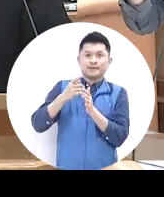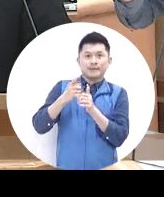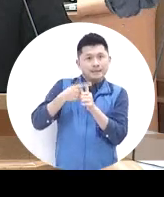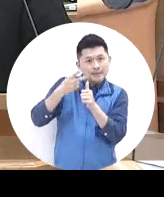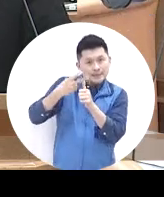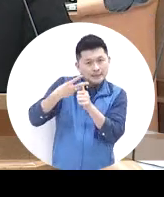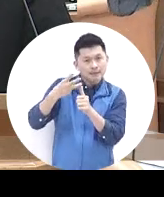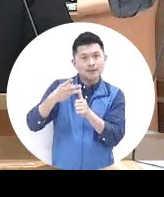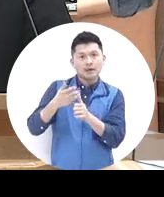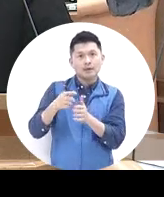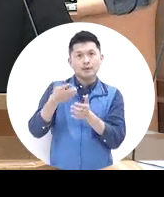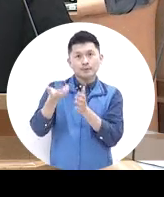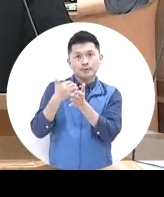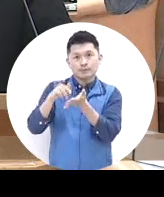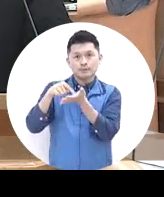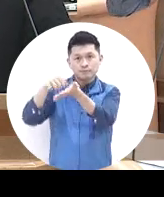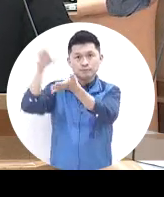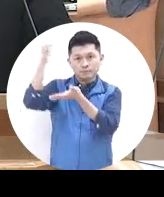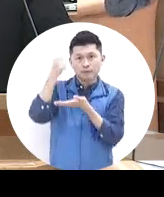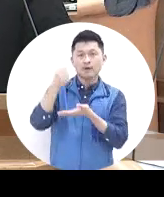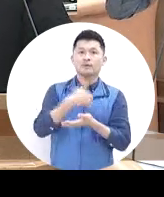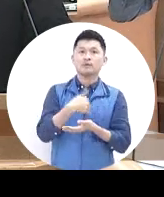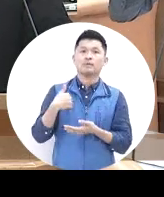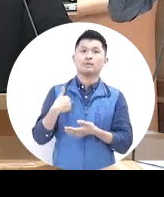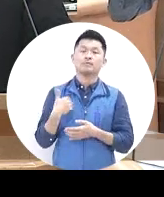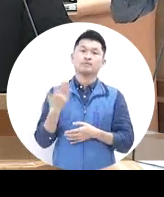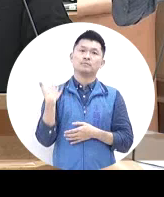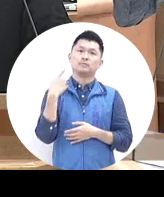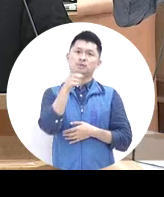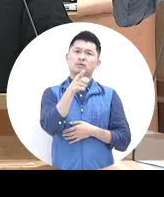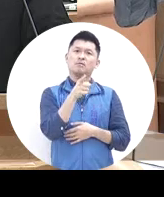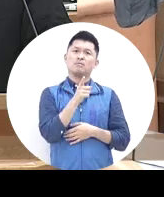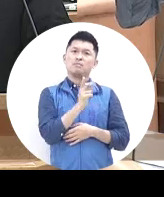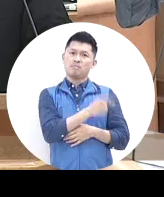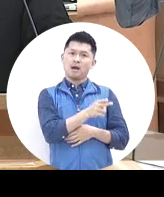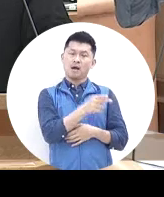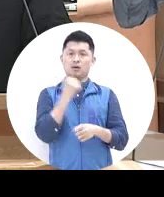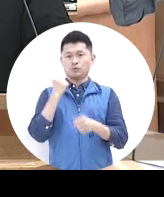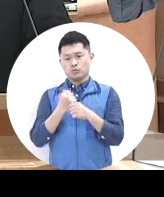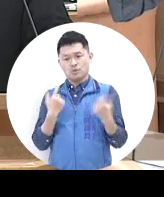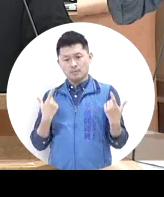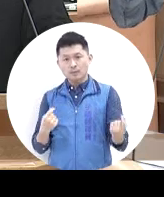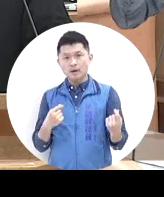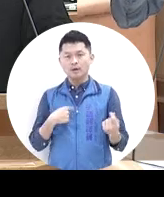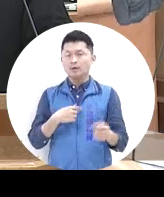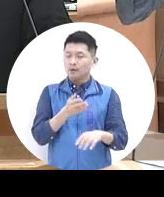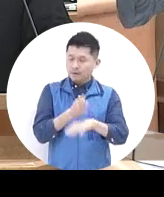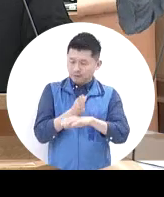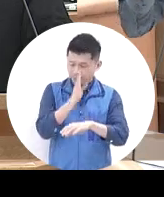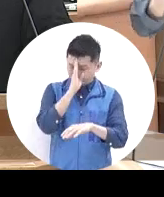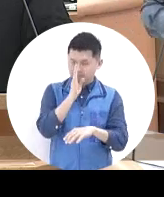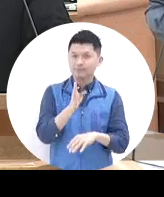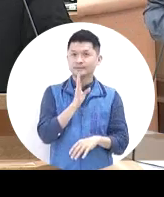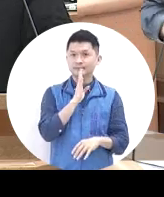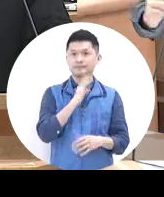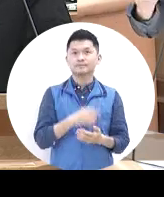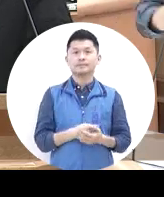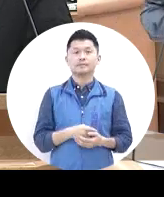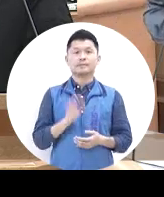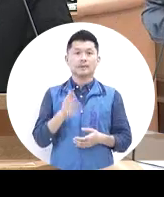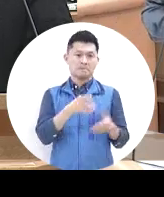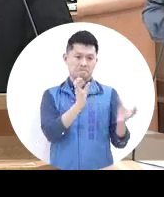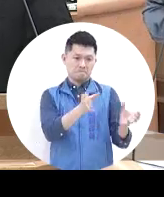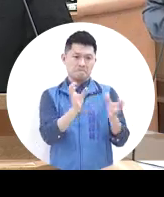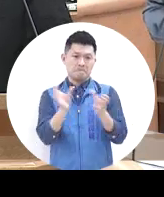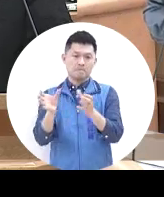市长过去。咱拢有讲，你有搞答应就拢有做，我真正嘛感谢你。啊，但是呢，有够少一个建设，咱需要